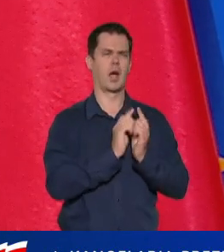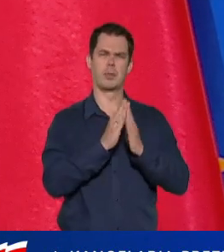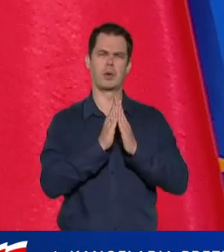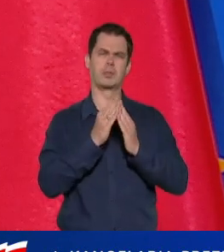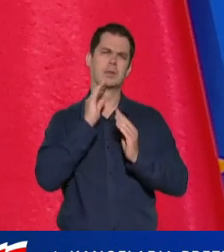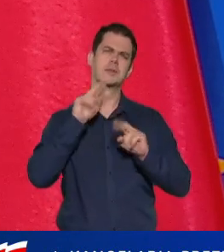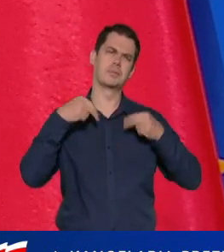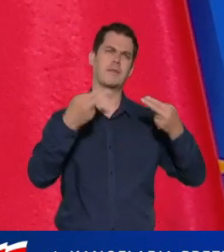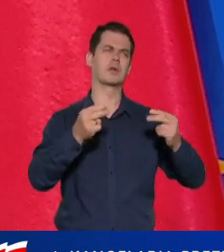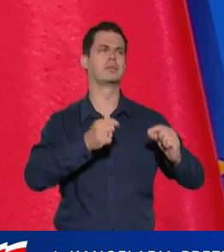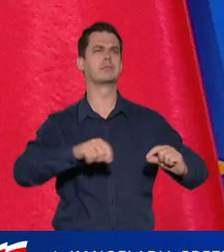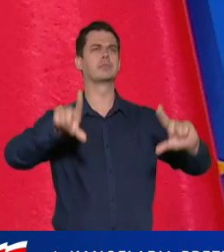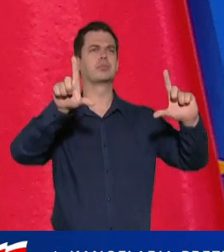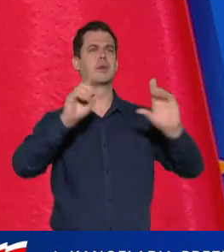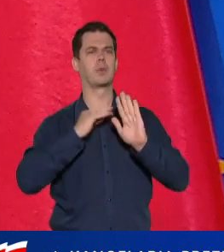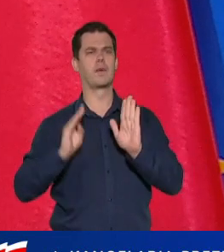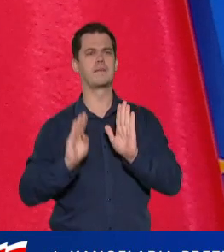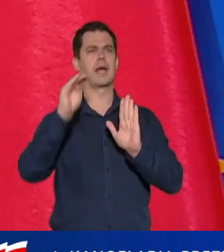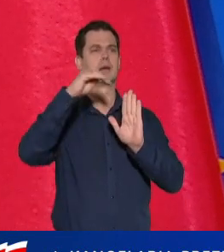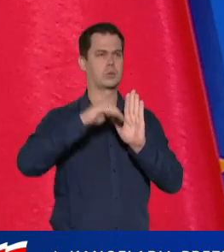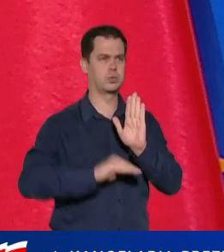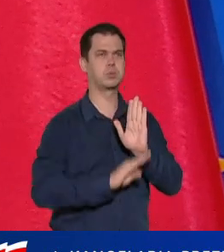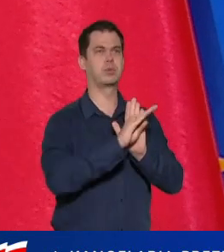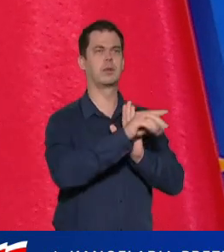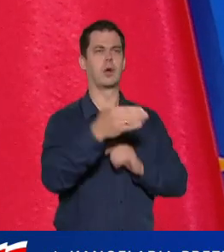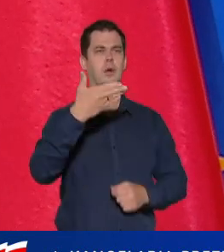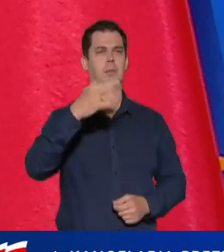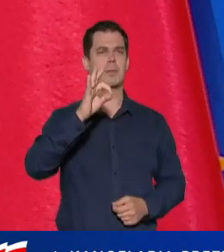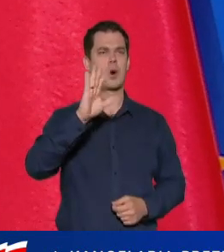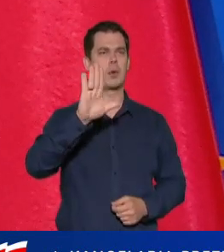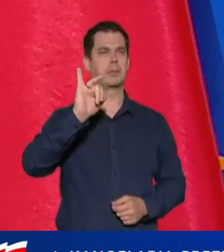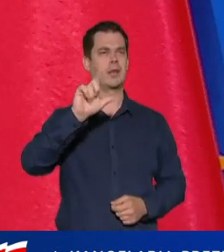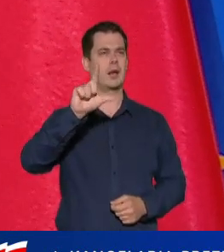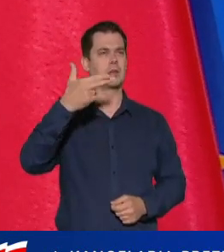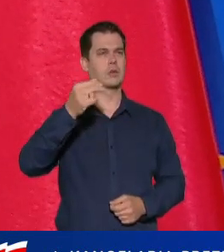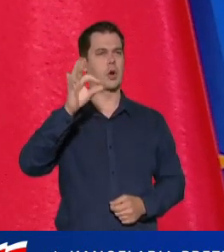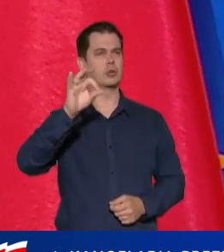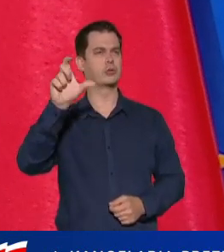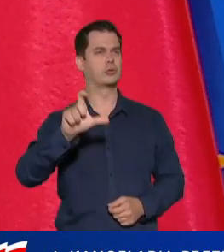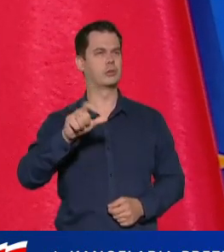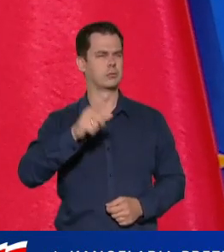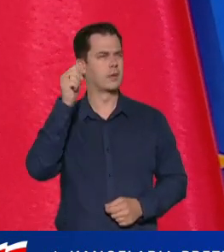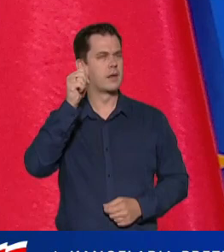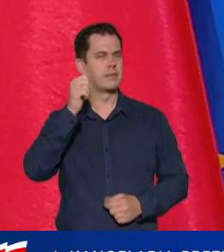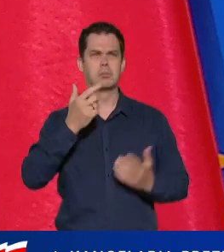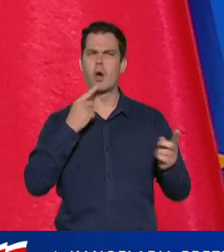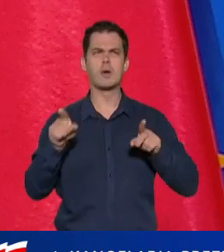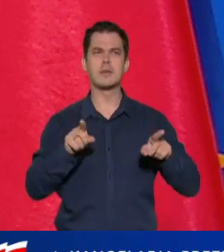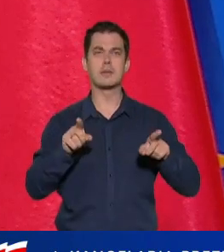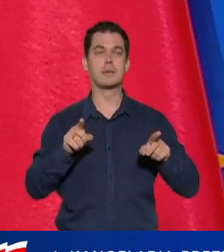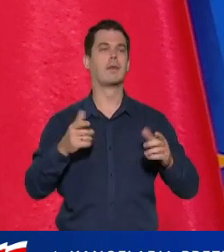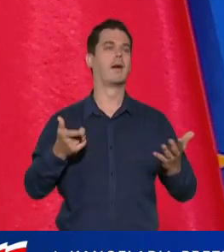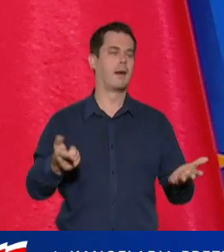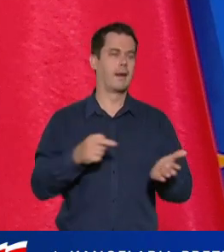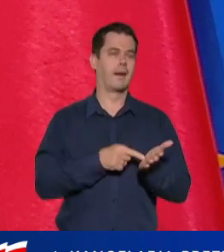do tego wykresu pokazującego mobilność, to doskonale na nim widać, jak okres